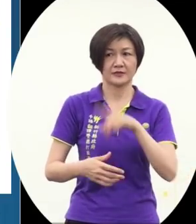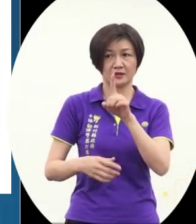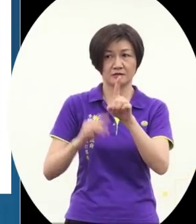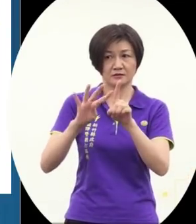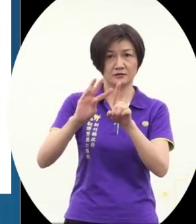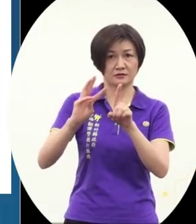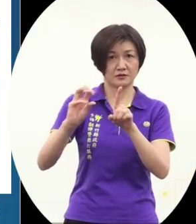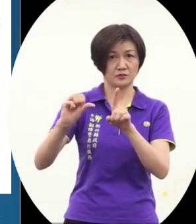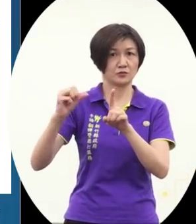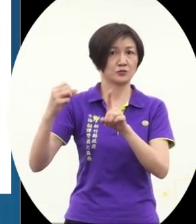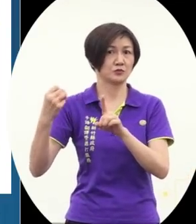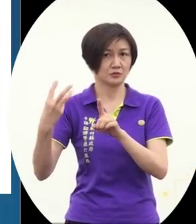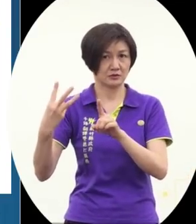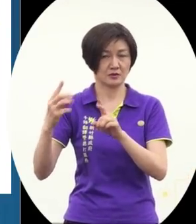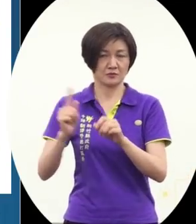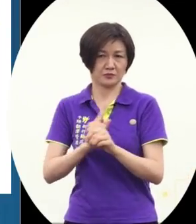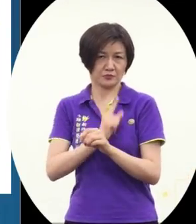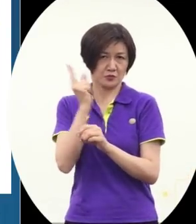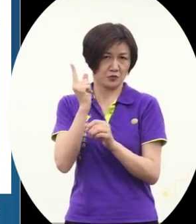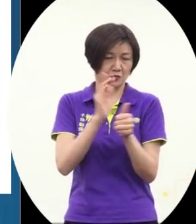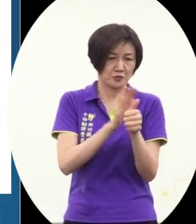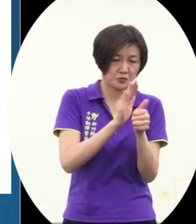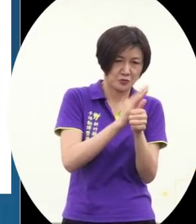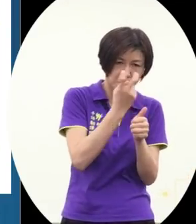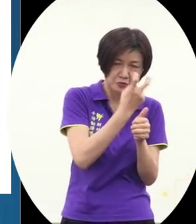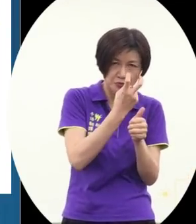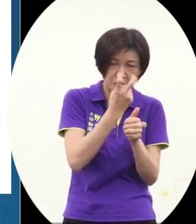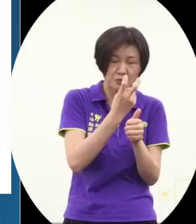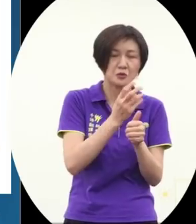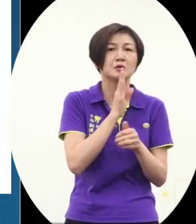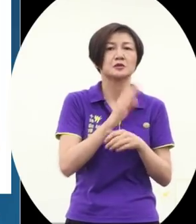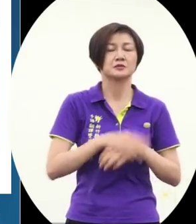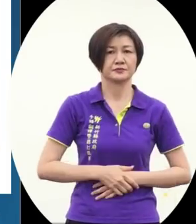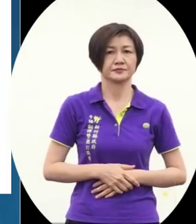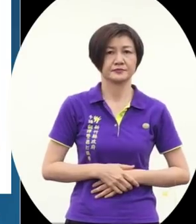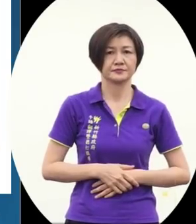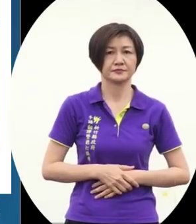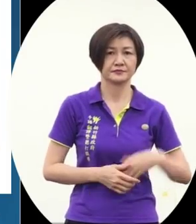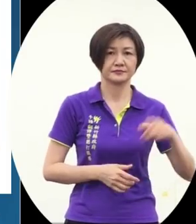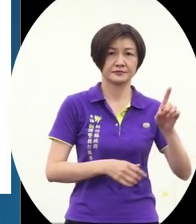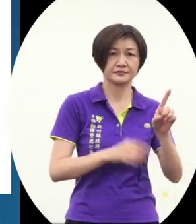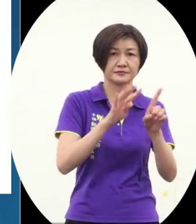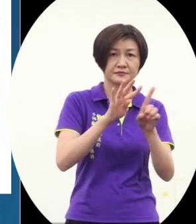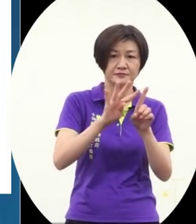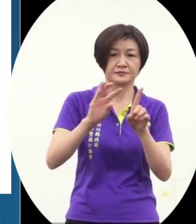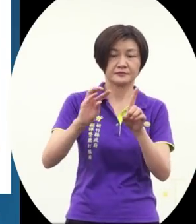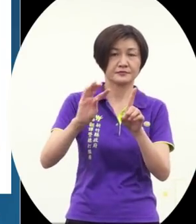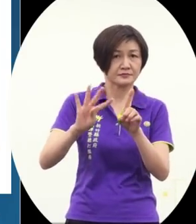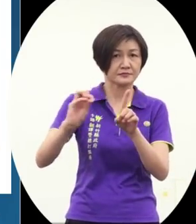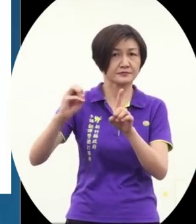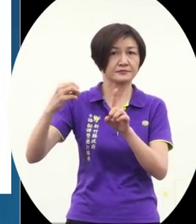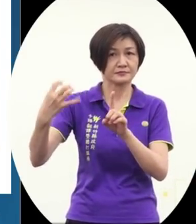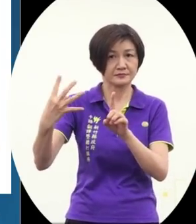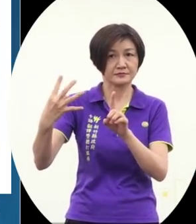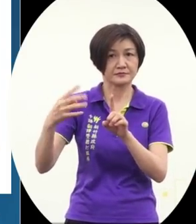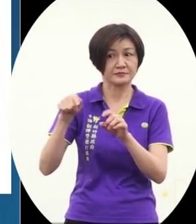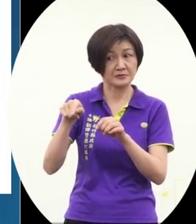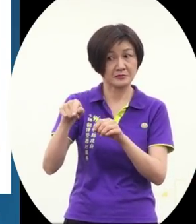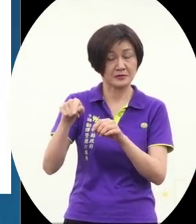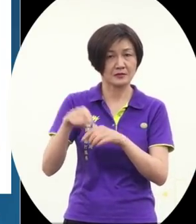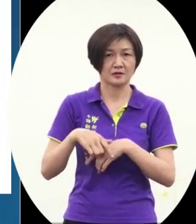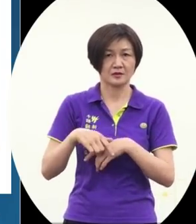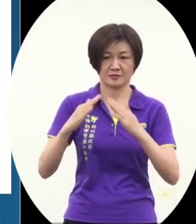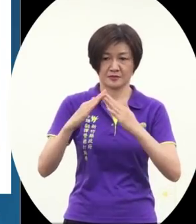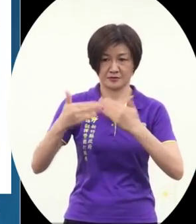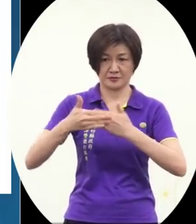14353单独照顾14403。那14404，他是在居家隔离